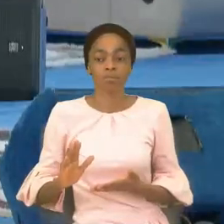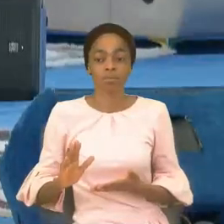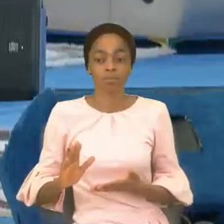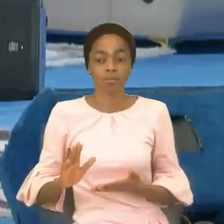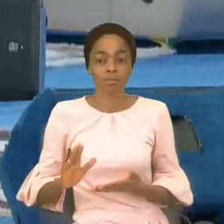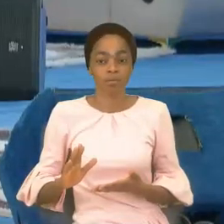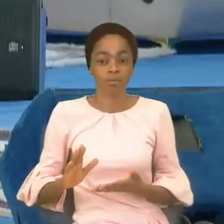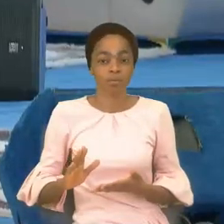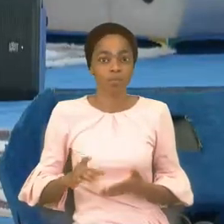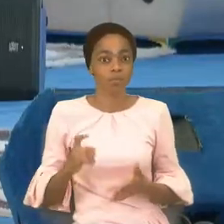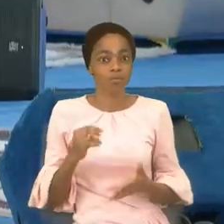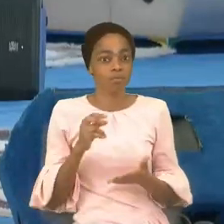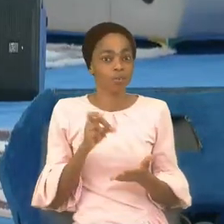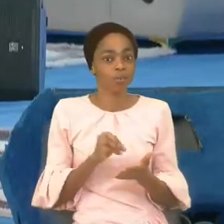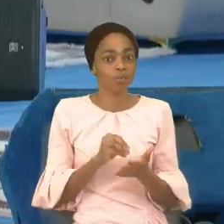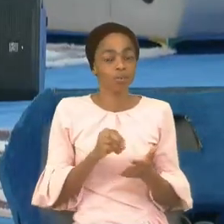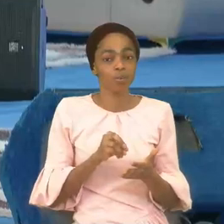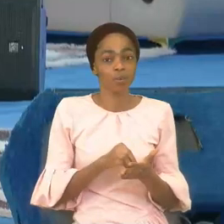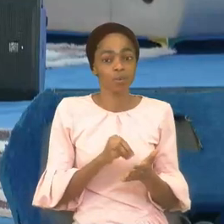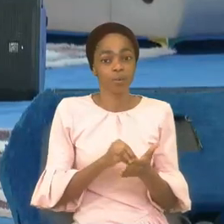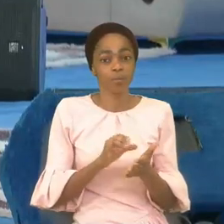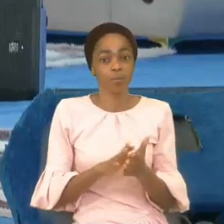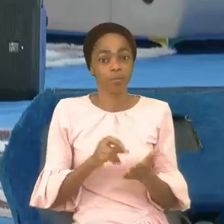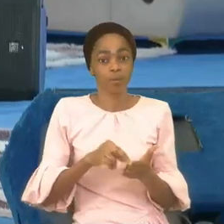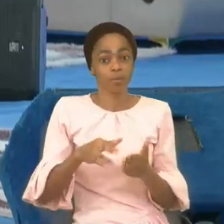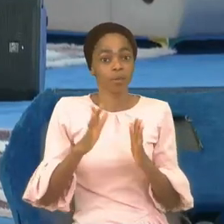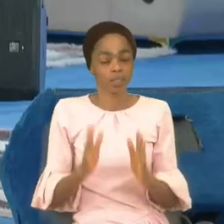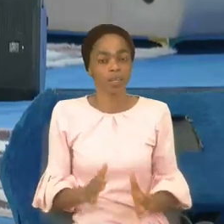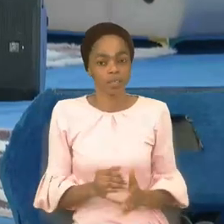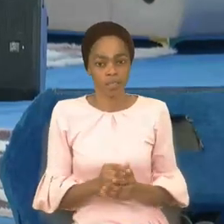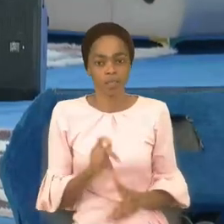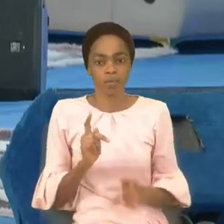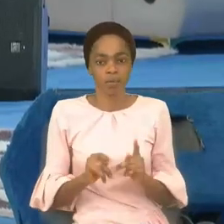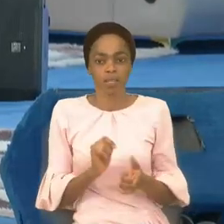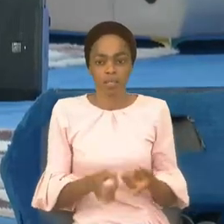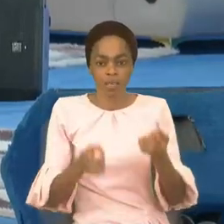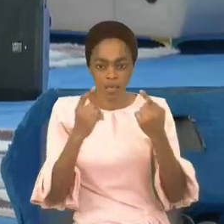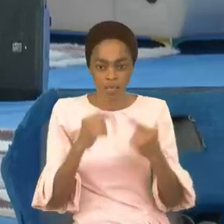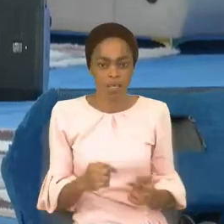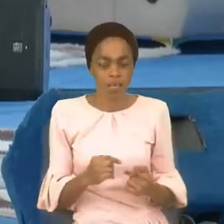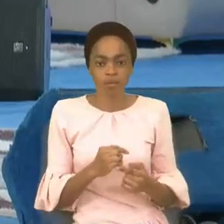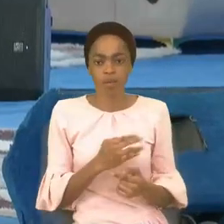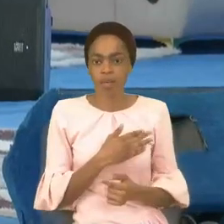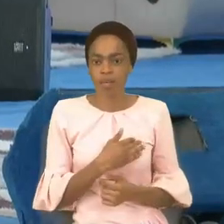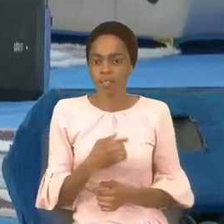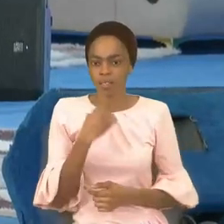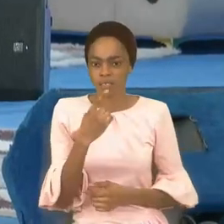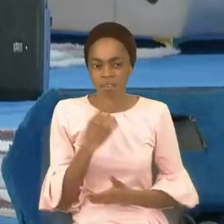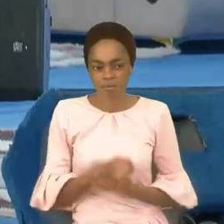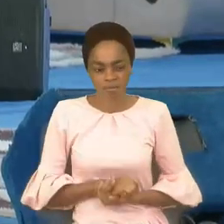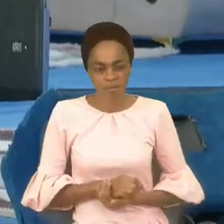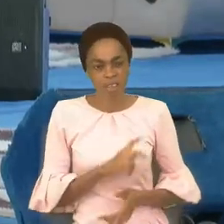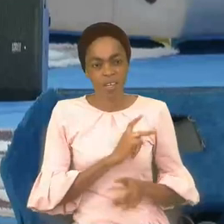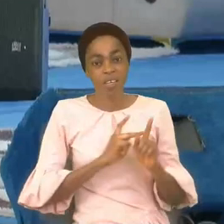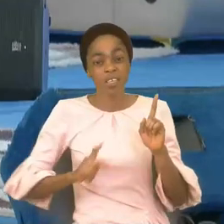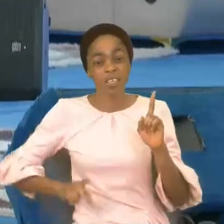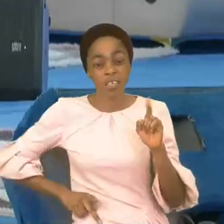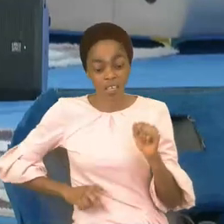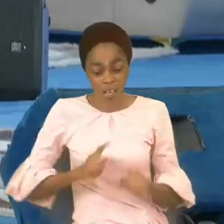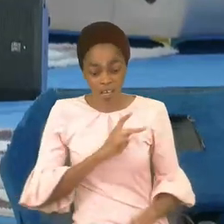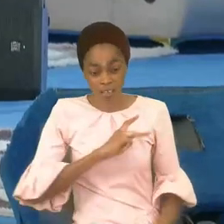Il y avait des reporters qui sont venus vers Nebuchadnezzar. Et ils ont dit, ô roi